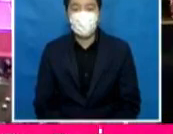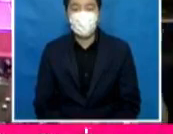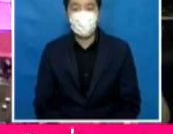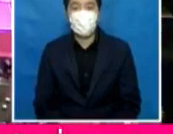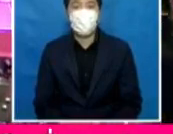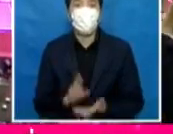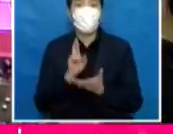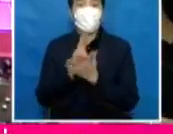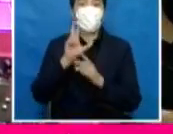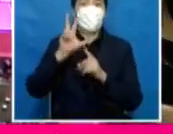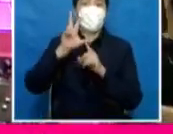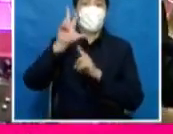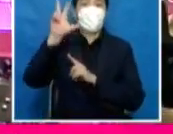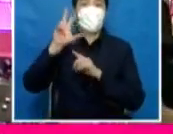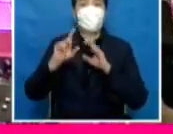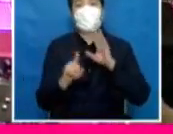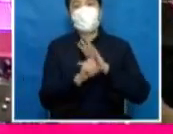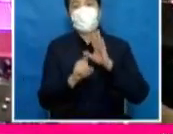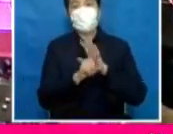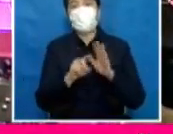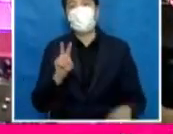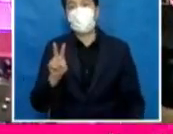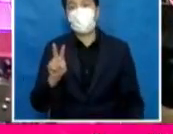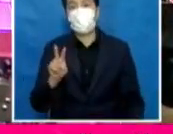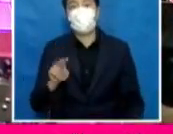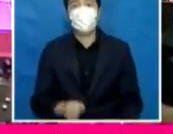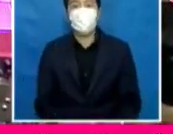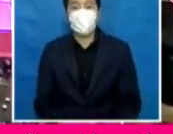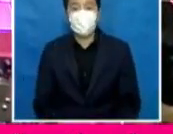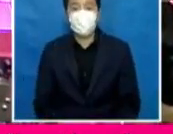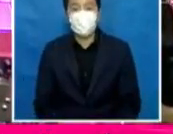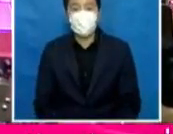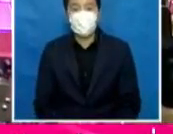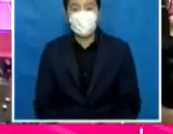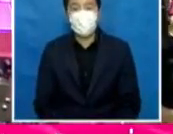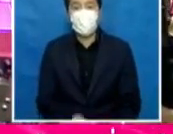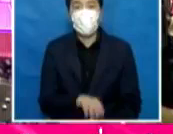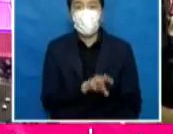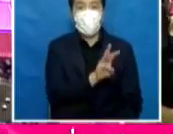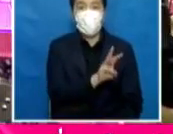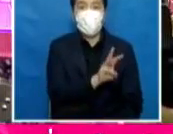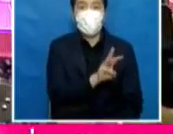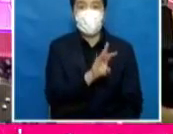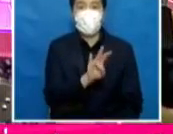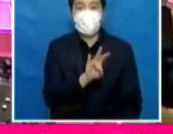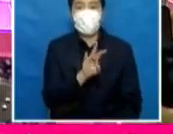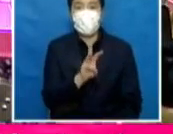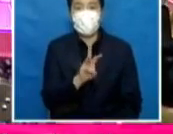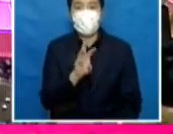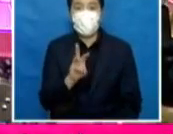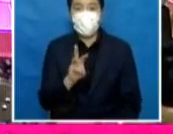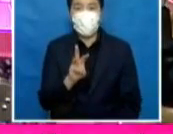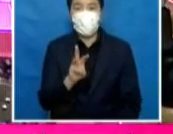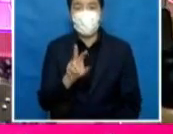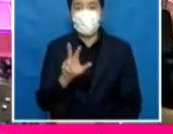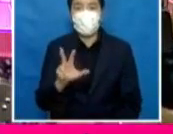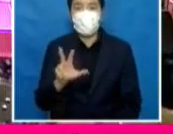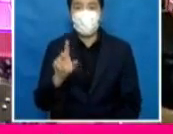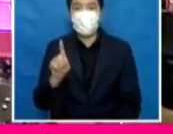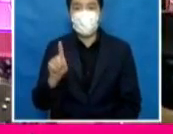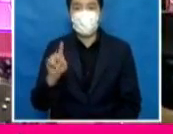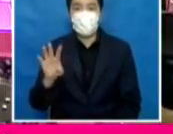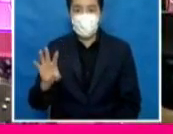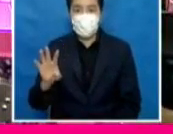อันดับที่3หมุนครั้งที่2เลขที่ออก6 7 6 6 3 1